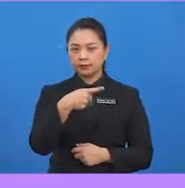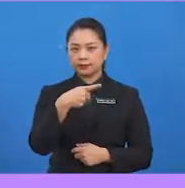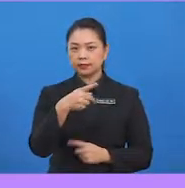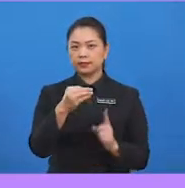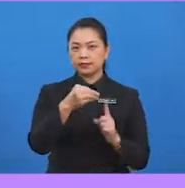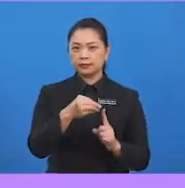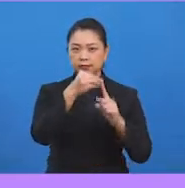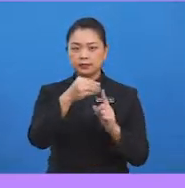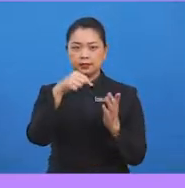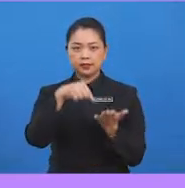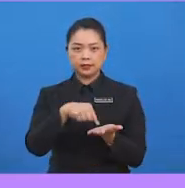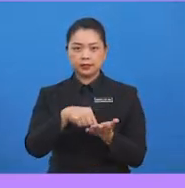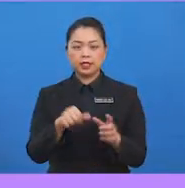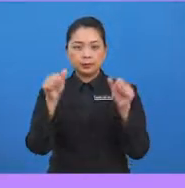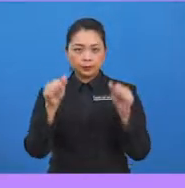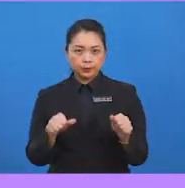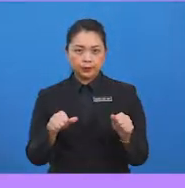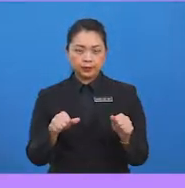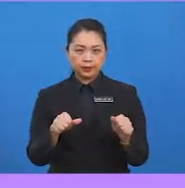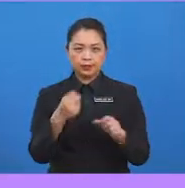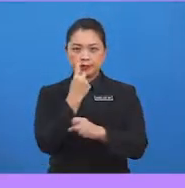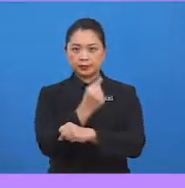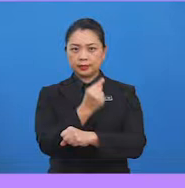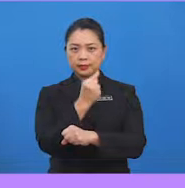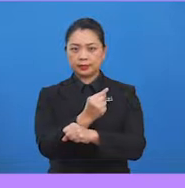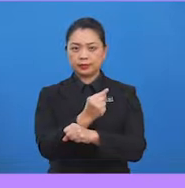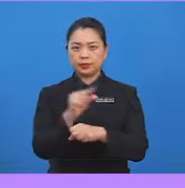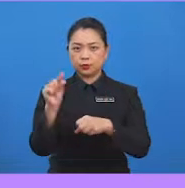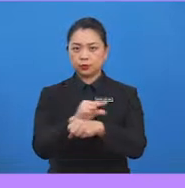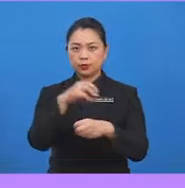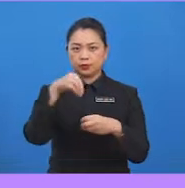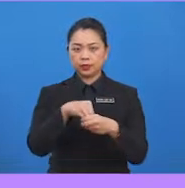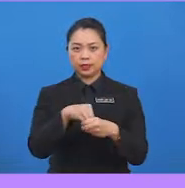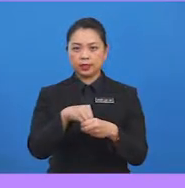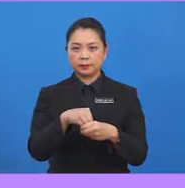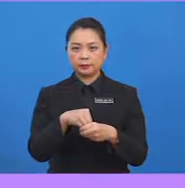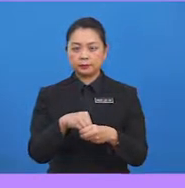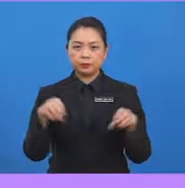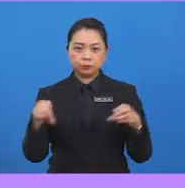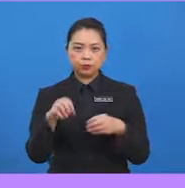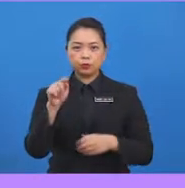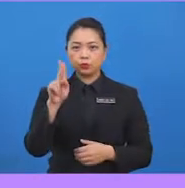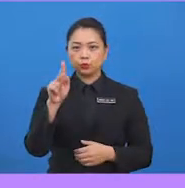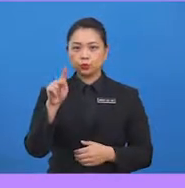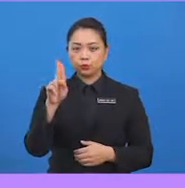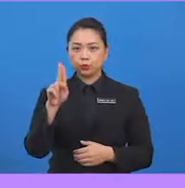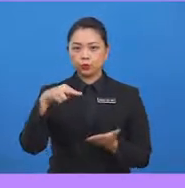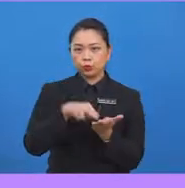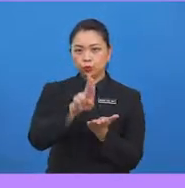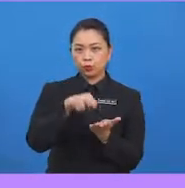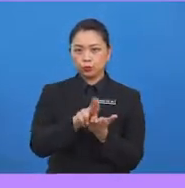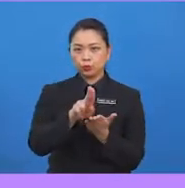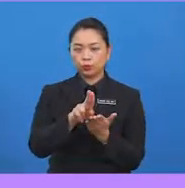ini membolehkan gangsa digunakan dalam membuat tugu, ukiran logam, duit